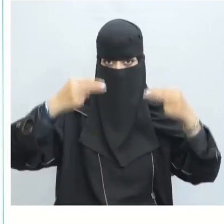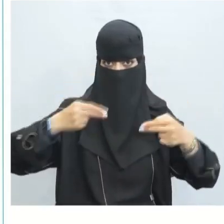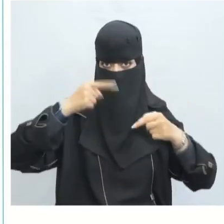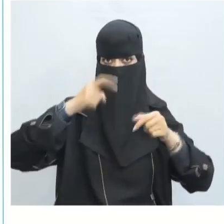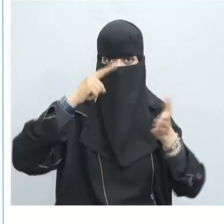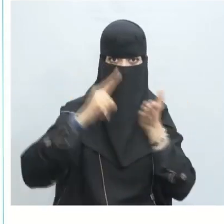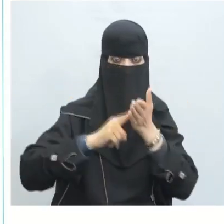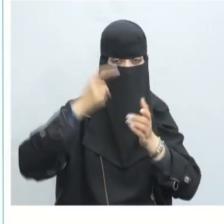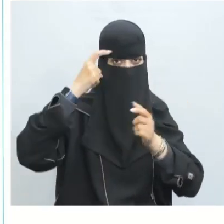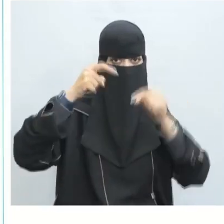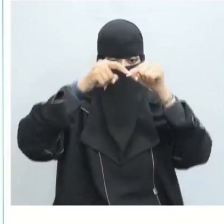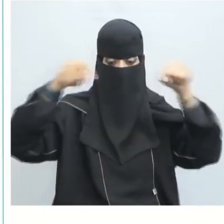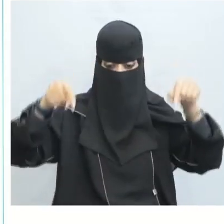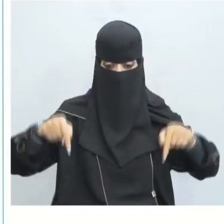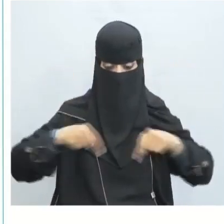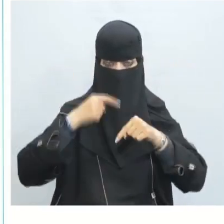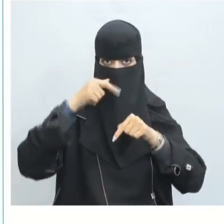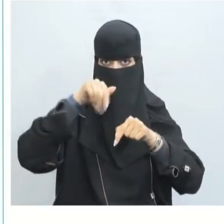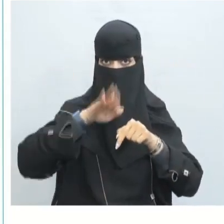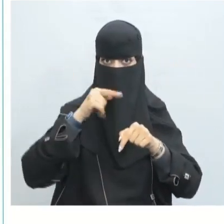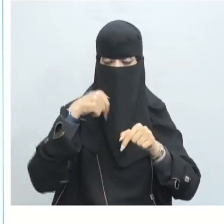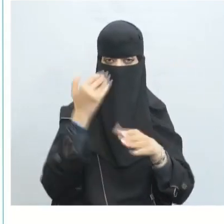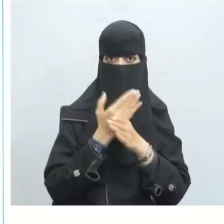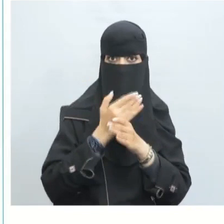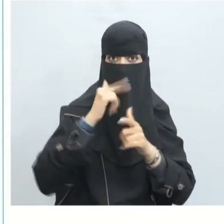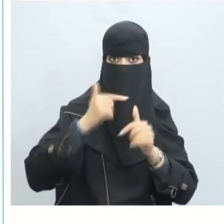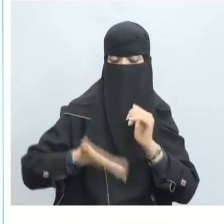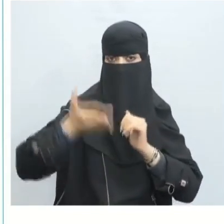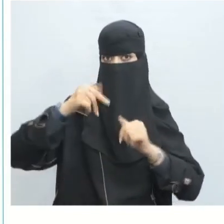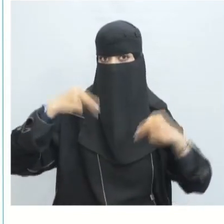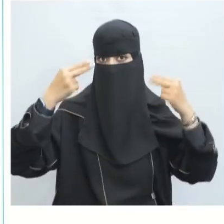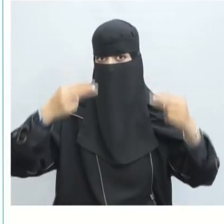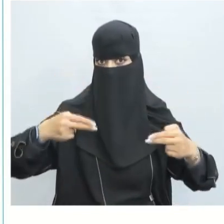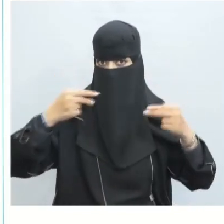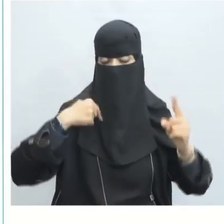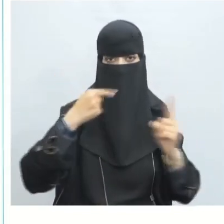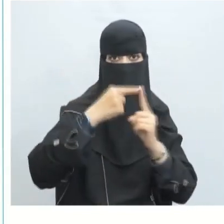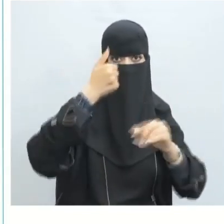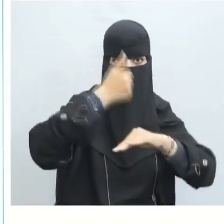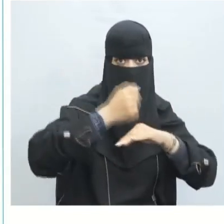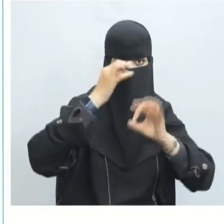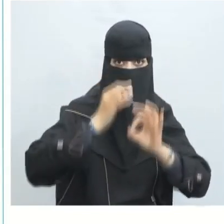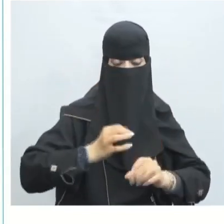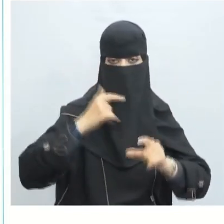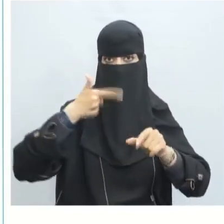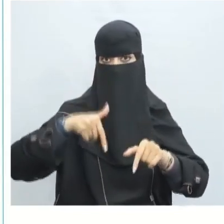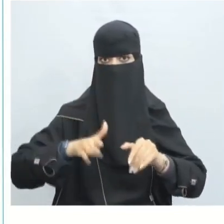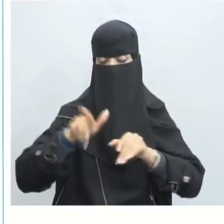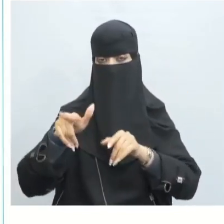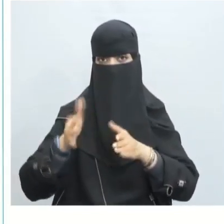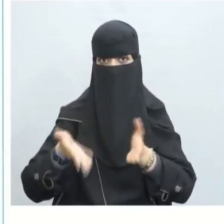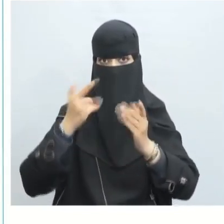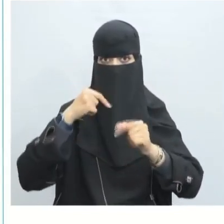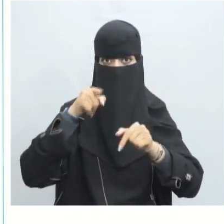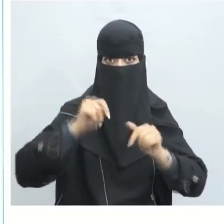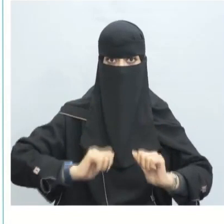تم من اجله او تمت هذه الفعاليه من اجله ما الهدف الاساسي والاهداف اللازمه لكي